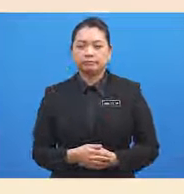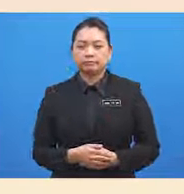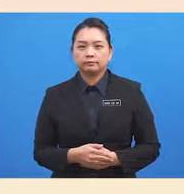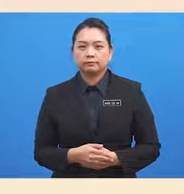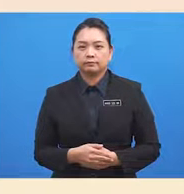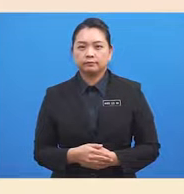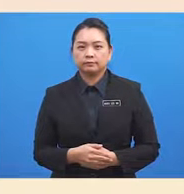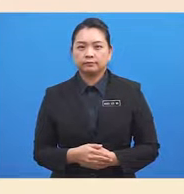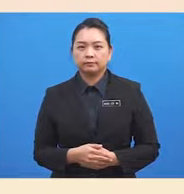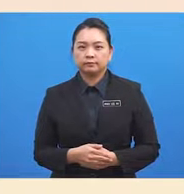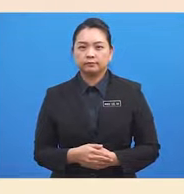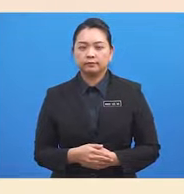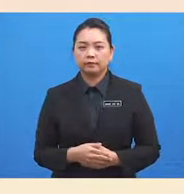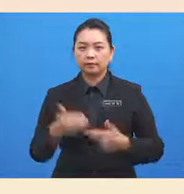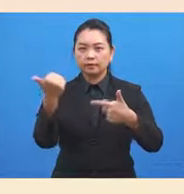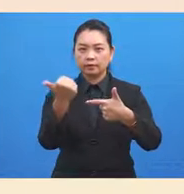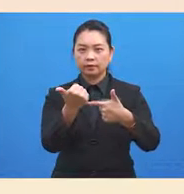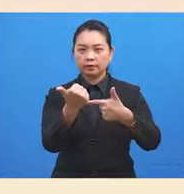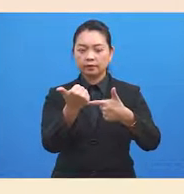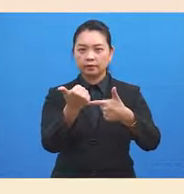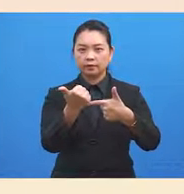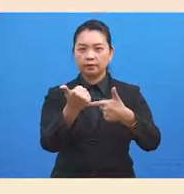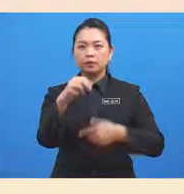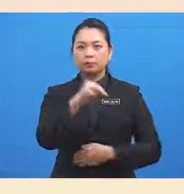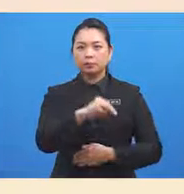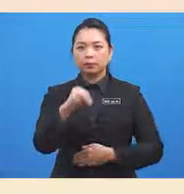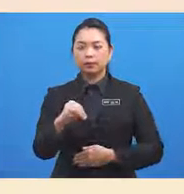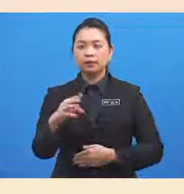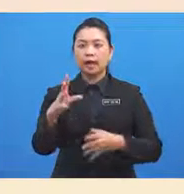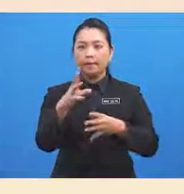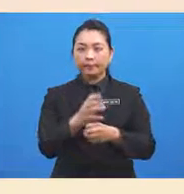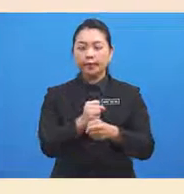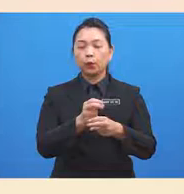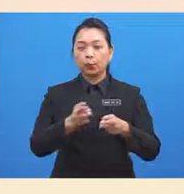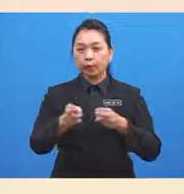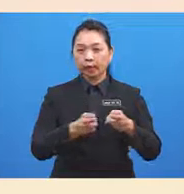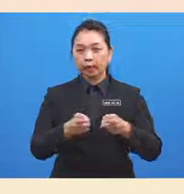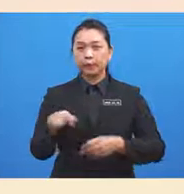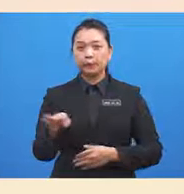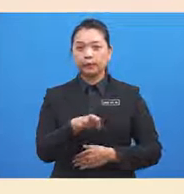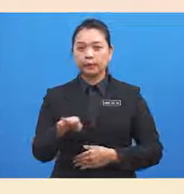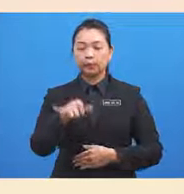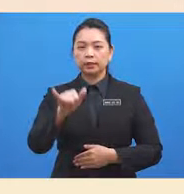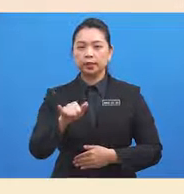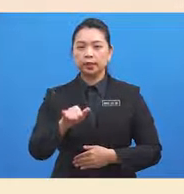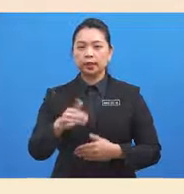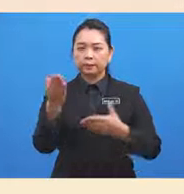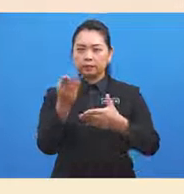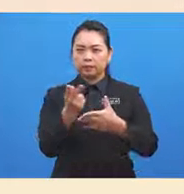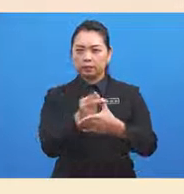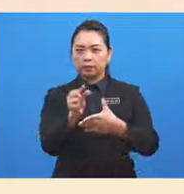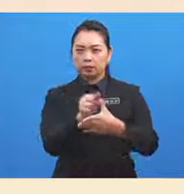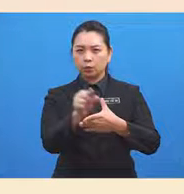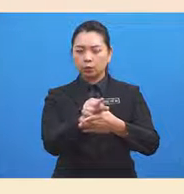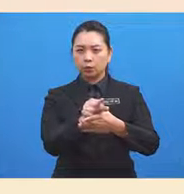Yang kedua, murid-murid dapat menghuraikan faktor yang mempengaruhi